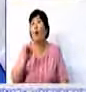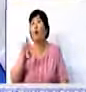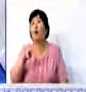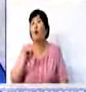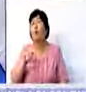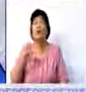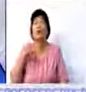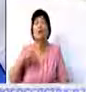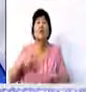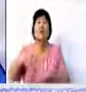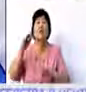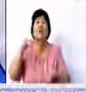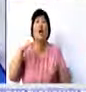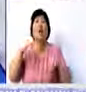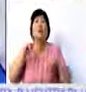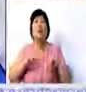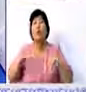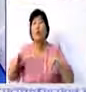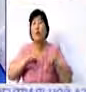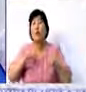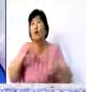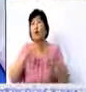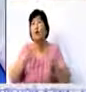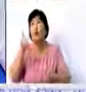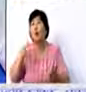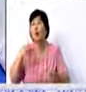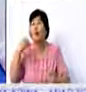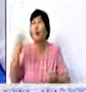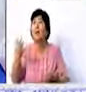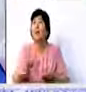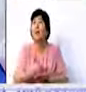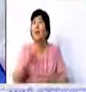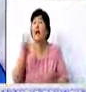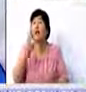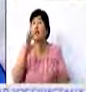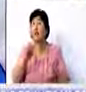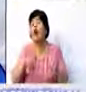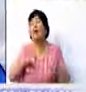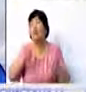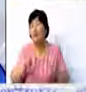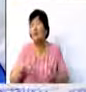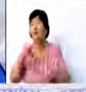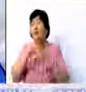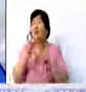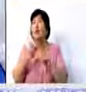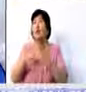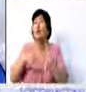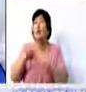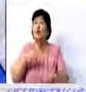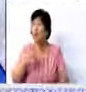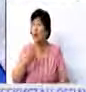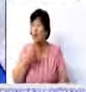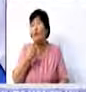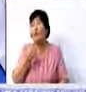минского высшего педагогического колледжа на международный фестиваль конкурсе в актобе завоевал третье место действительно войти в тройку лучших было нелегко